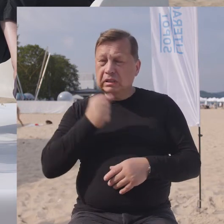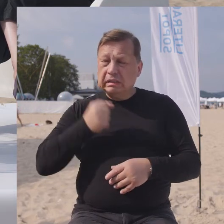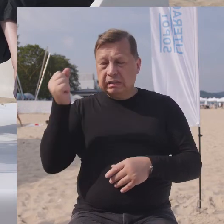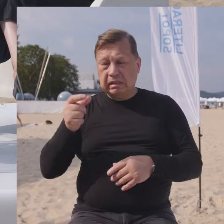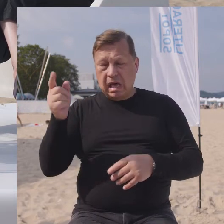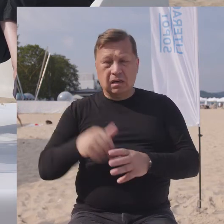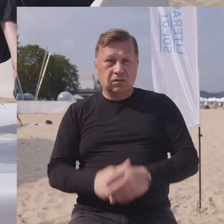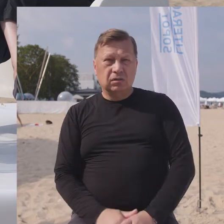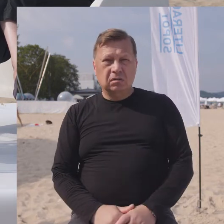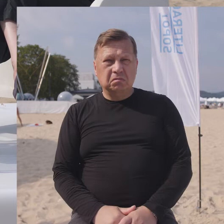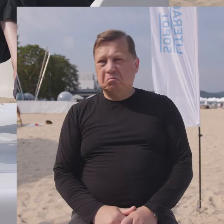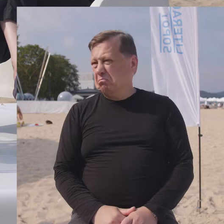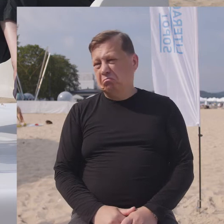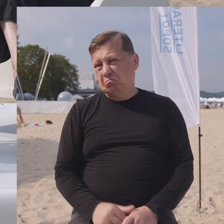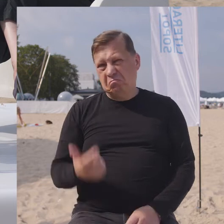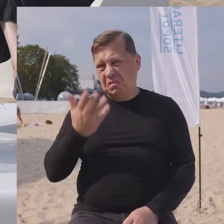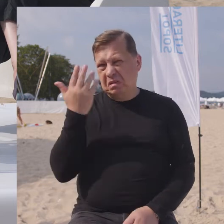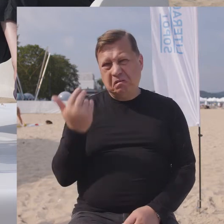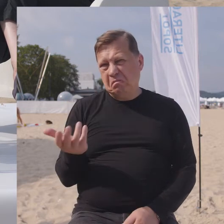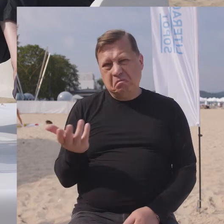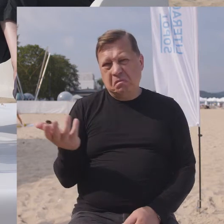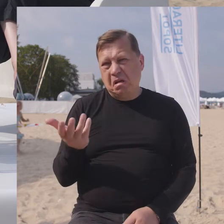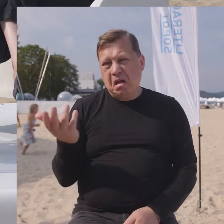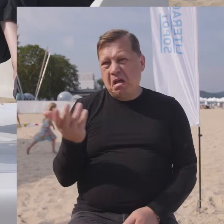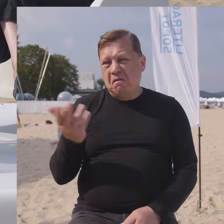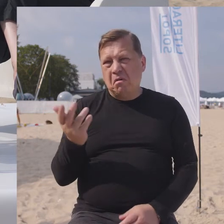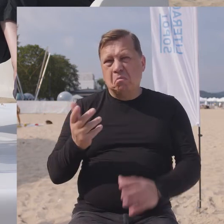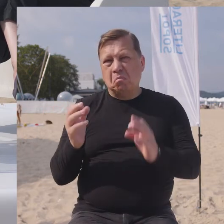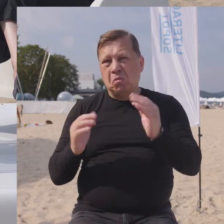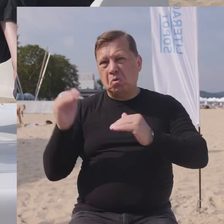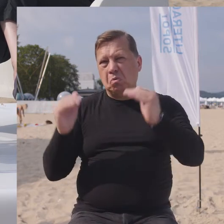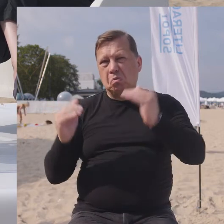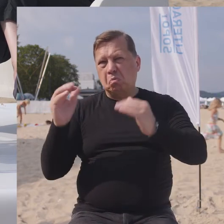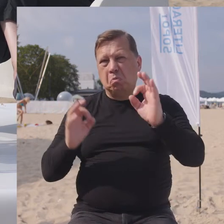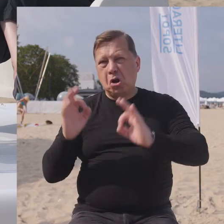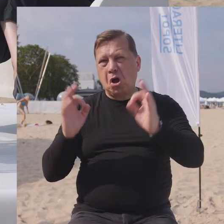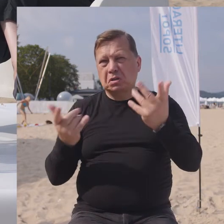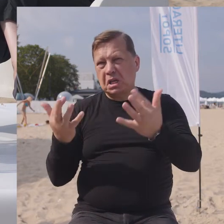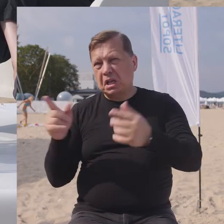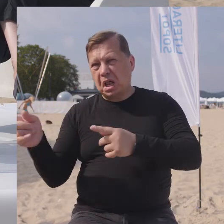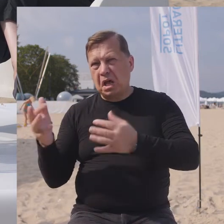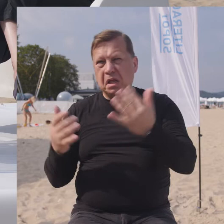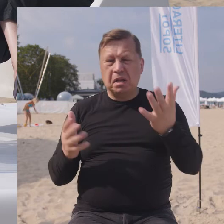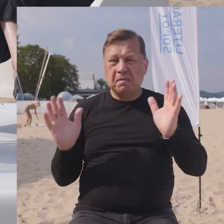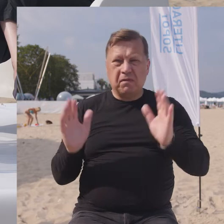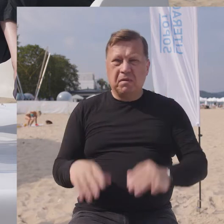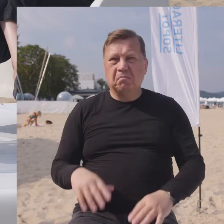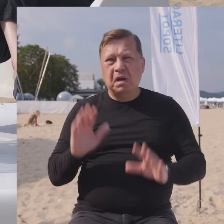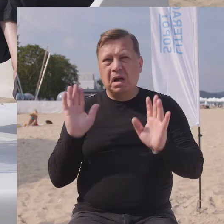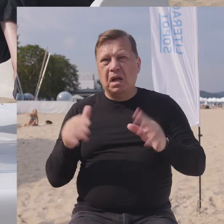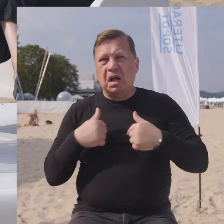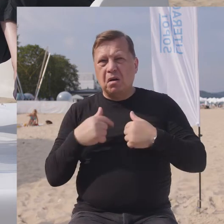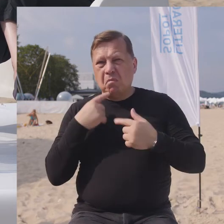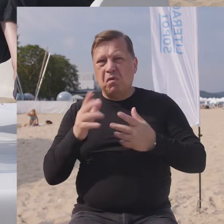jesteś? Nie wiem, jak to się tam procentowo rozgrywa. Myślę sobie, że ja już wchodzę w jakiś